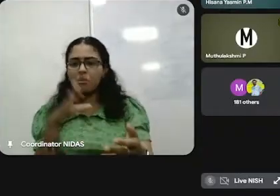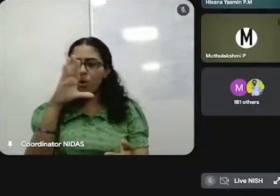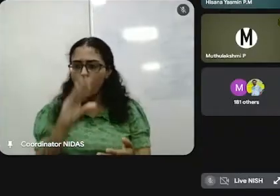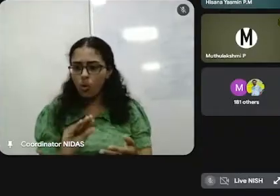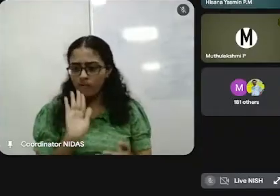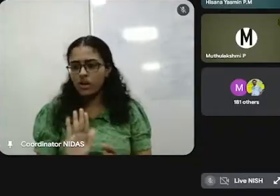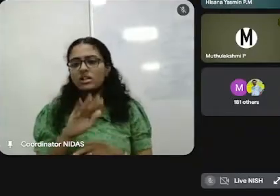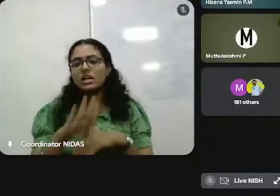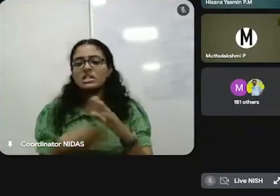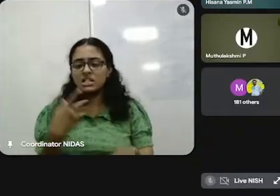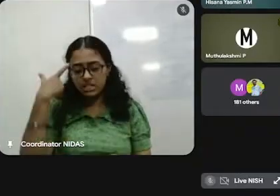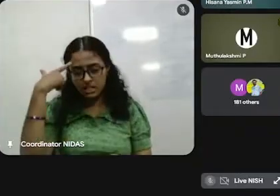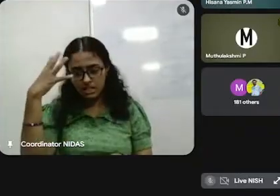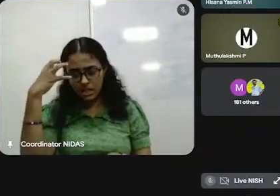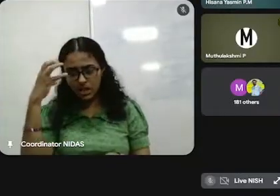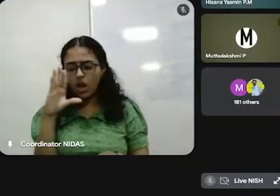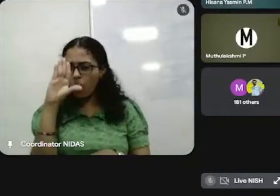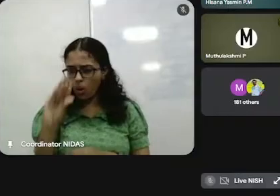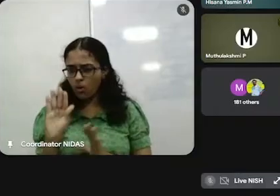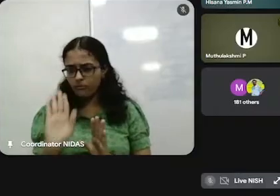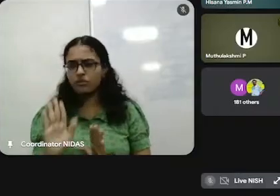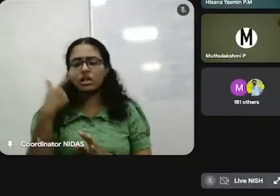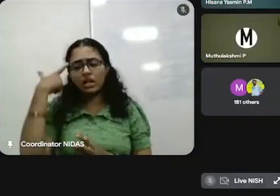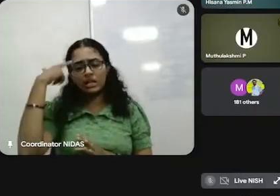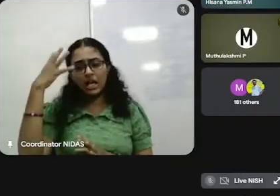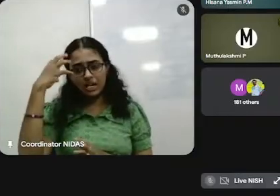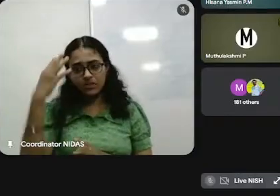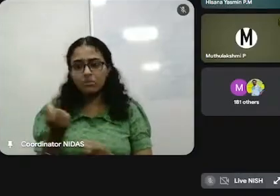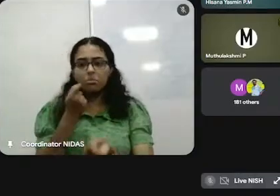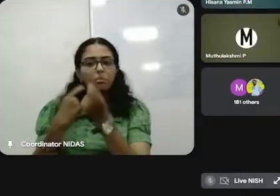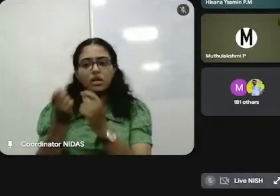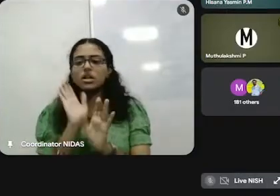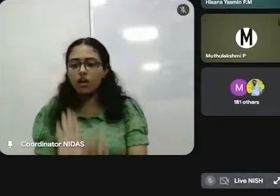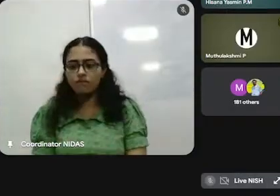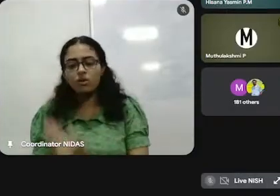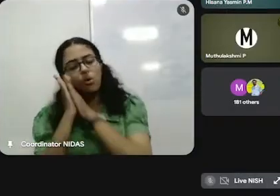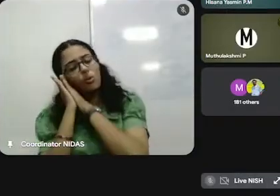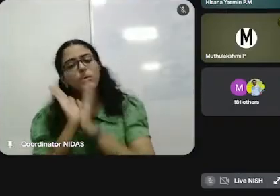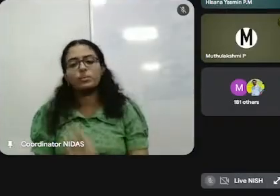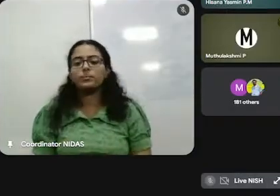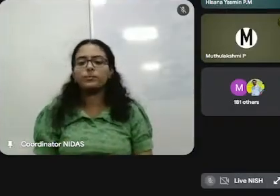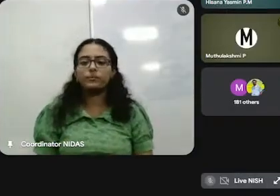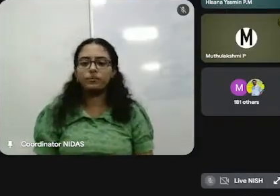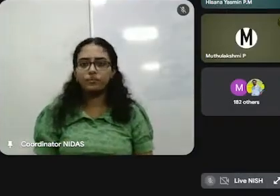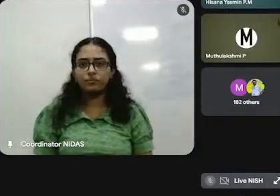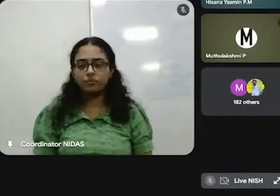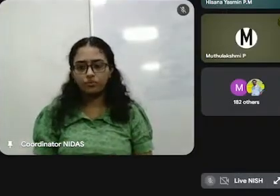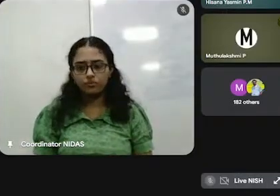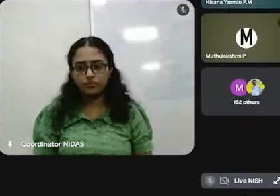അതിനുശേഷം തലവേദന വരുന്ന ലേശം കുറവുണ്ട്. ഇപ്പൊ തലവേദന വന്നാൽ അതിന്റെ മെഡിസിൻ കഴിച്ചിട്ട് ഉറങ്ങും. ആള് കെട്ടുന്ന ആ പരിപാടി